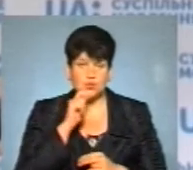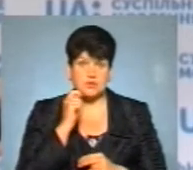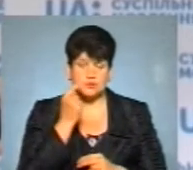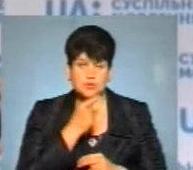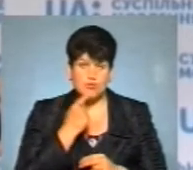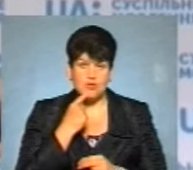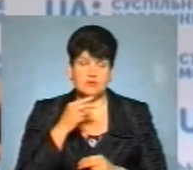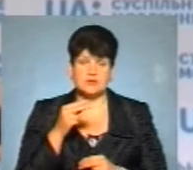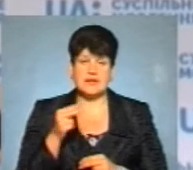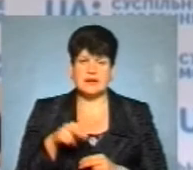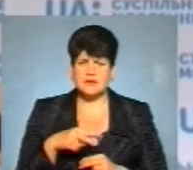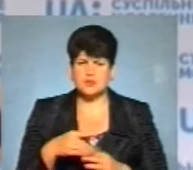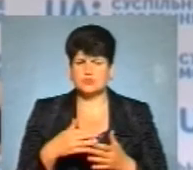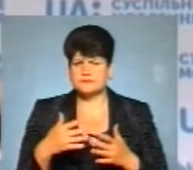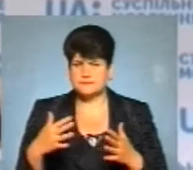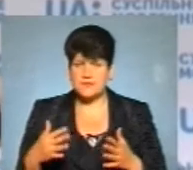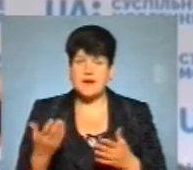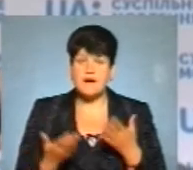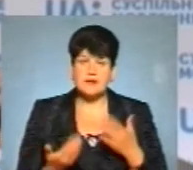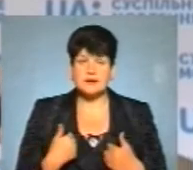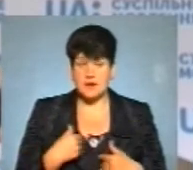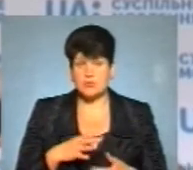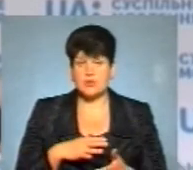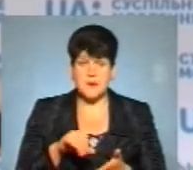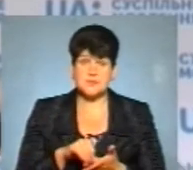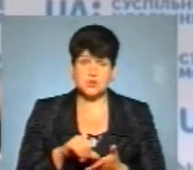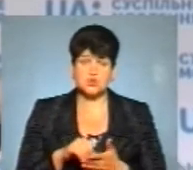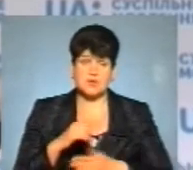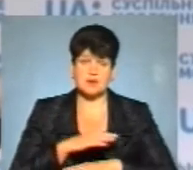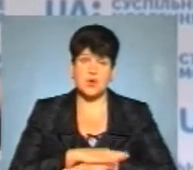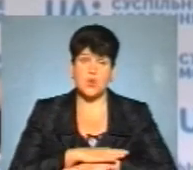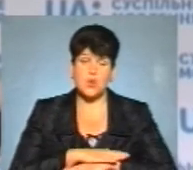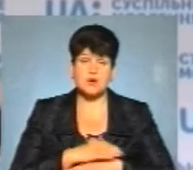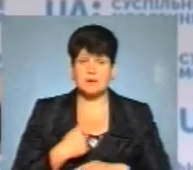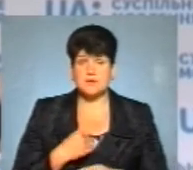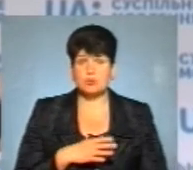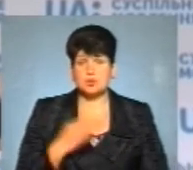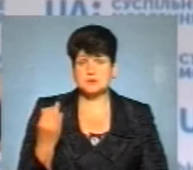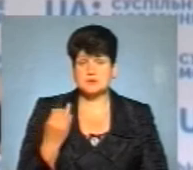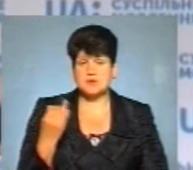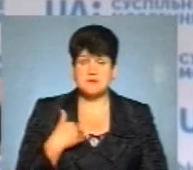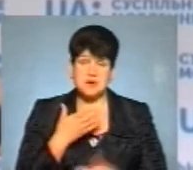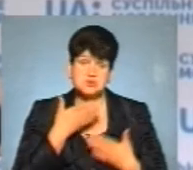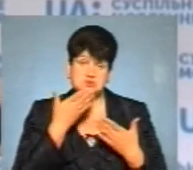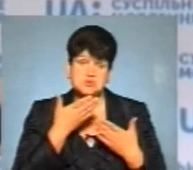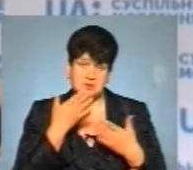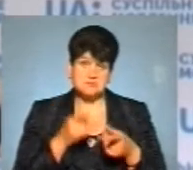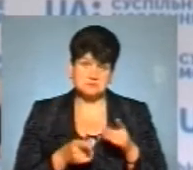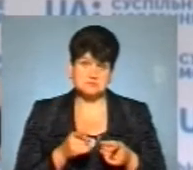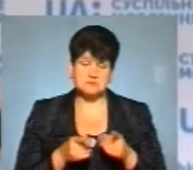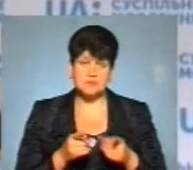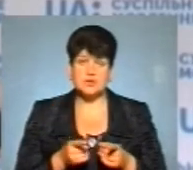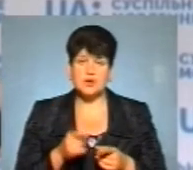і граматики, і літератури. Але я була присутня на уроках, і мені було цікаво, я читала в оригіналі, ну,